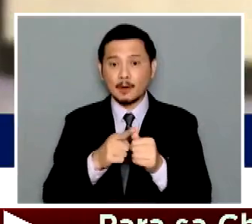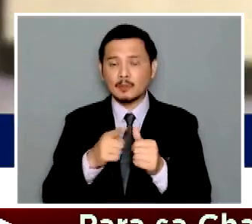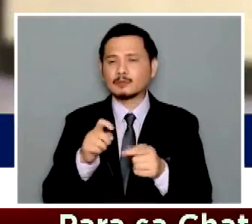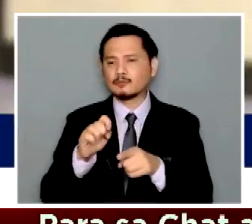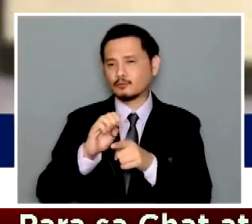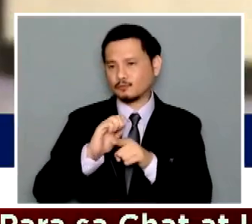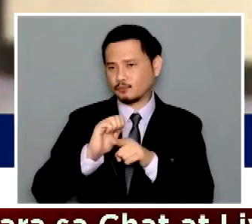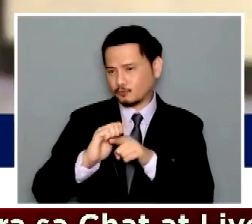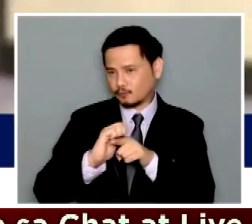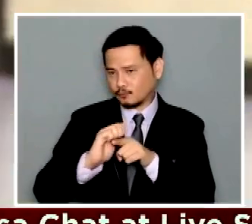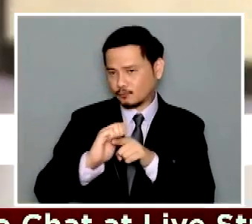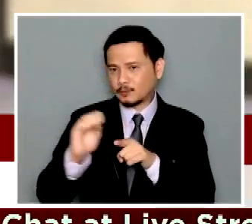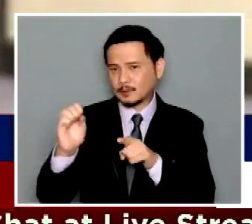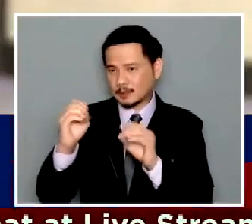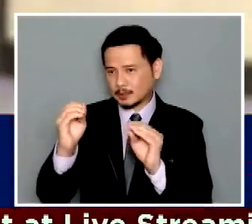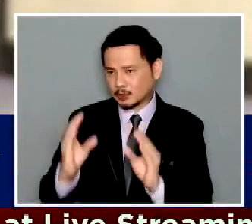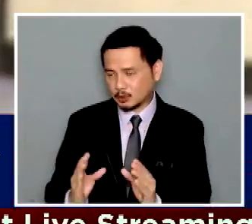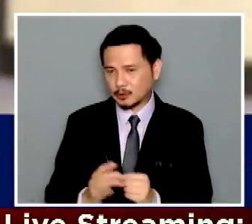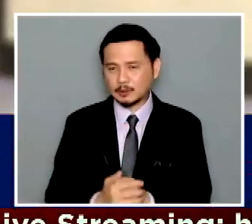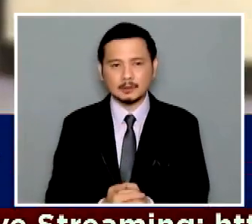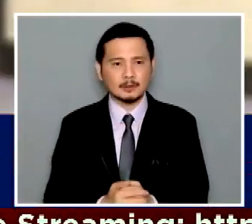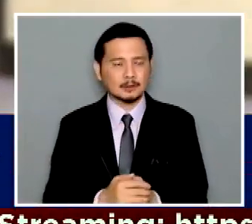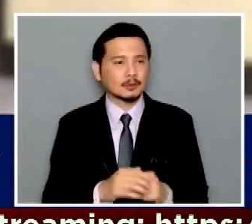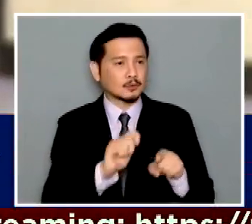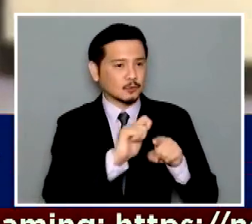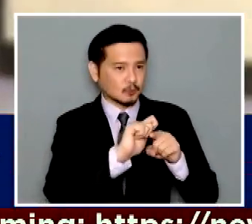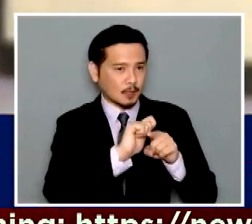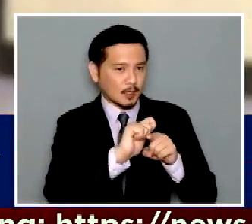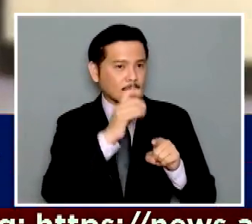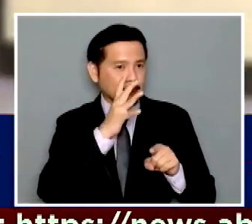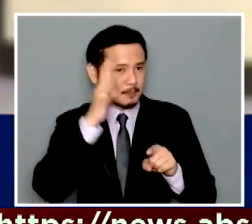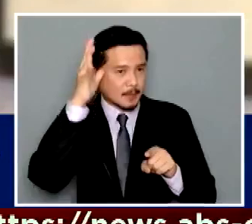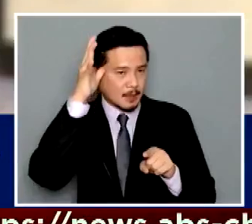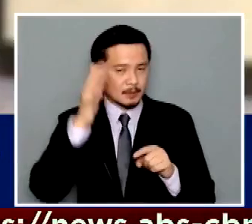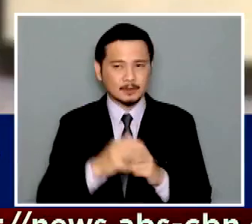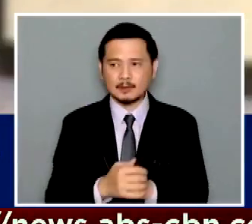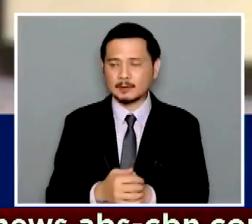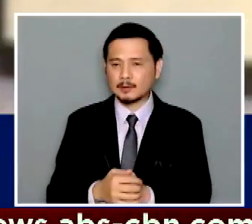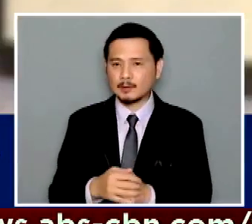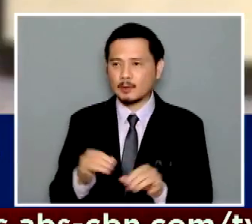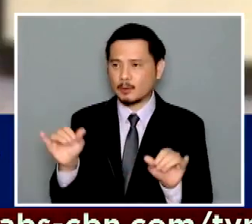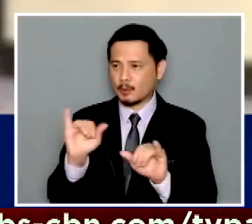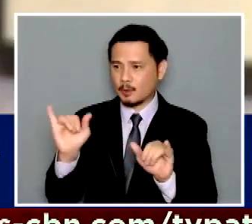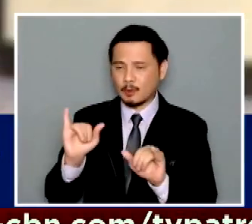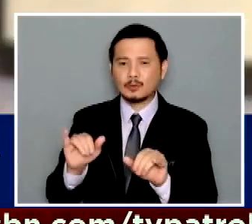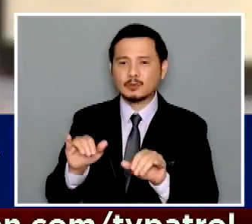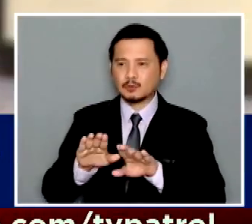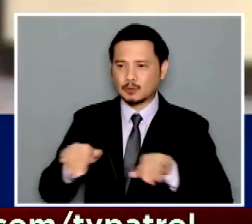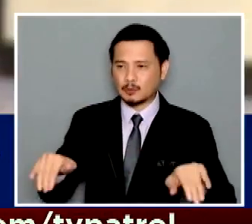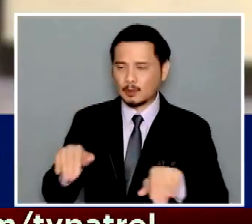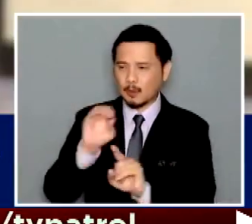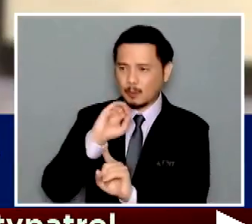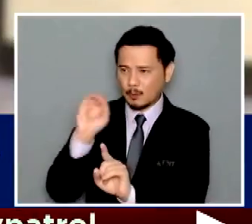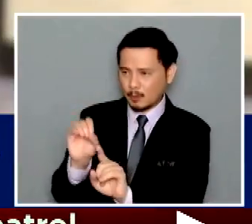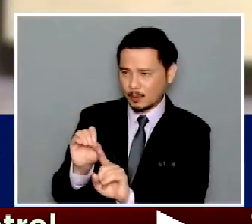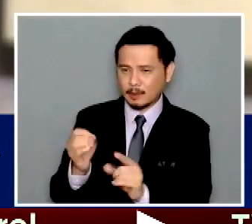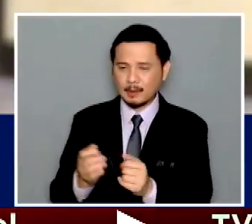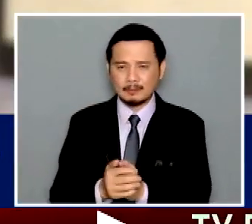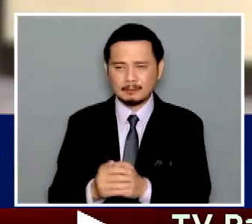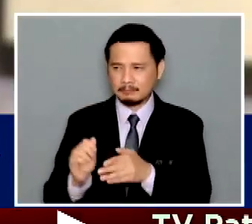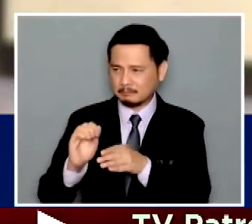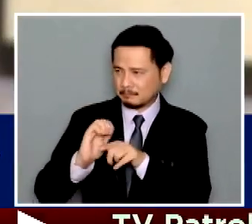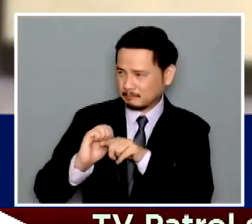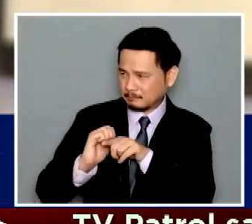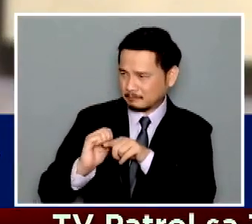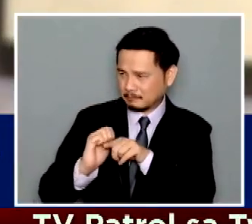no? Orientation muna sa parents, orientation din ng mga bata, no? By grade level. Nagkaroon din